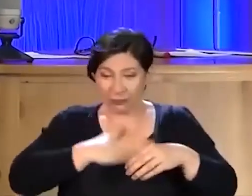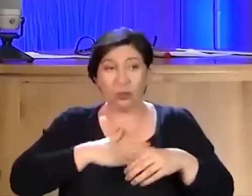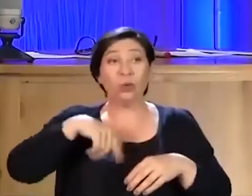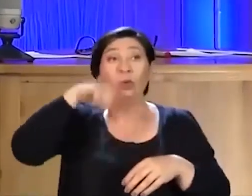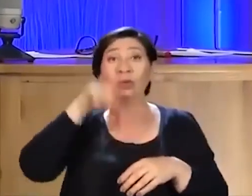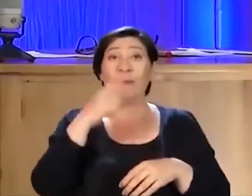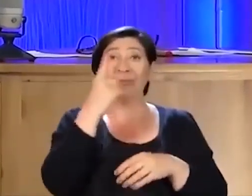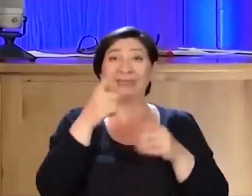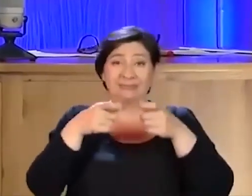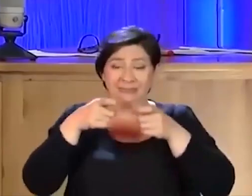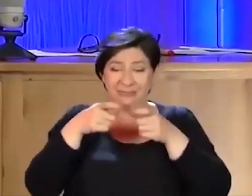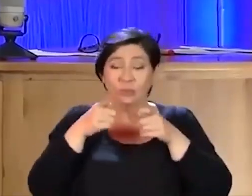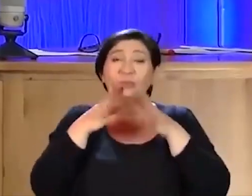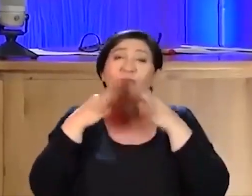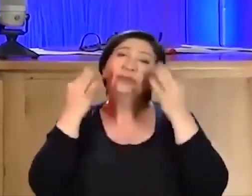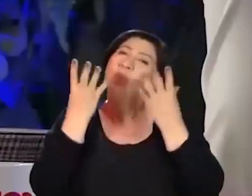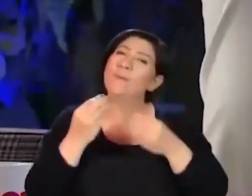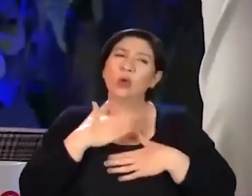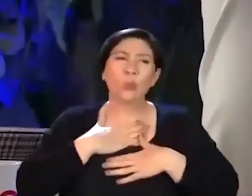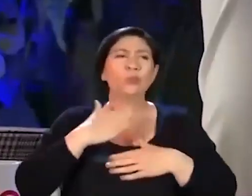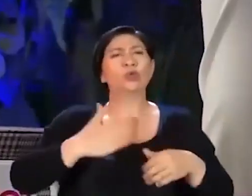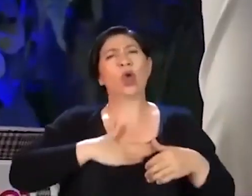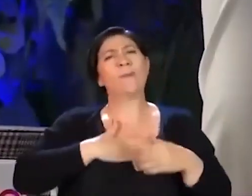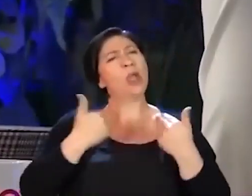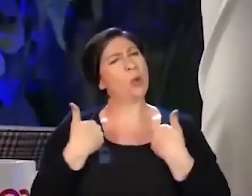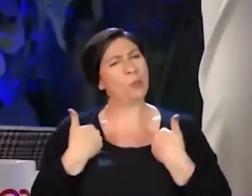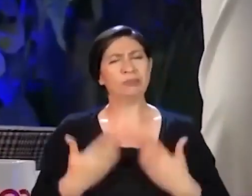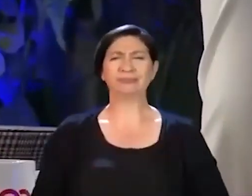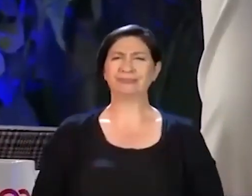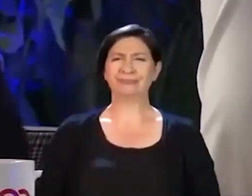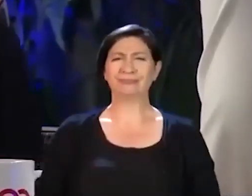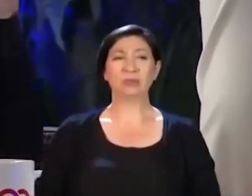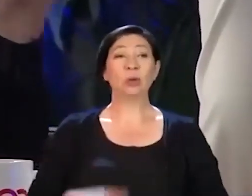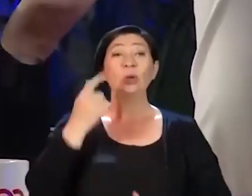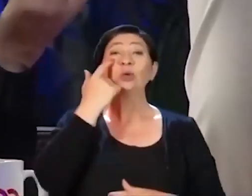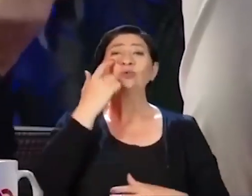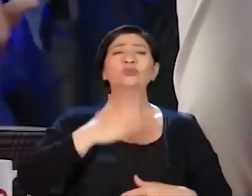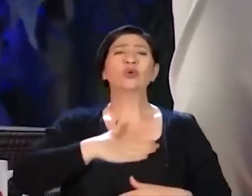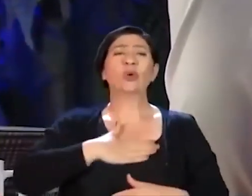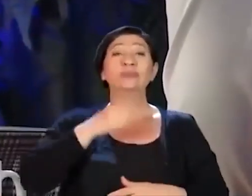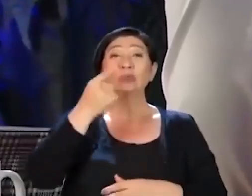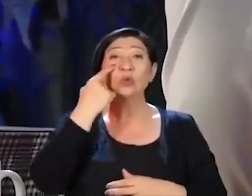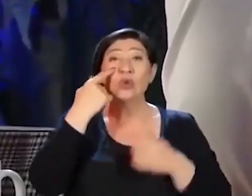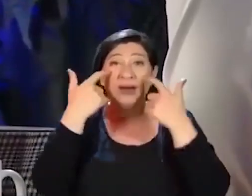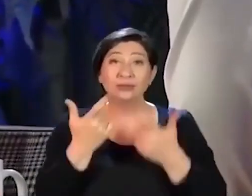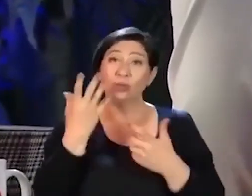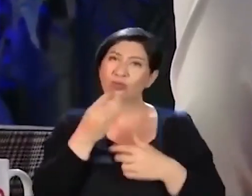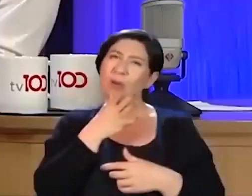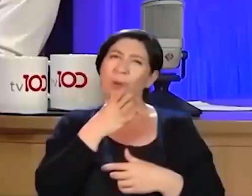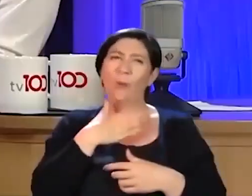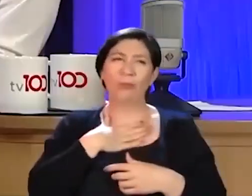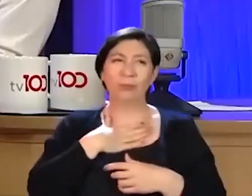öğünle, evet, mutlu olabiliyorum, doyabiliyorum. Ne güzel. Evet. Ne güzel. Gözüm tok benim ama senin gözünün aç olduğunu da